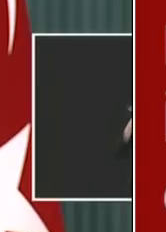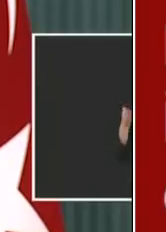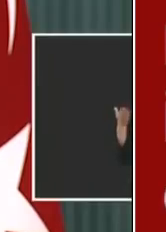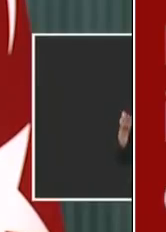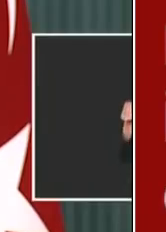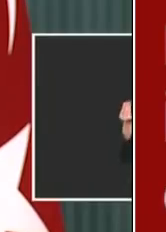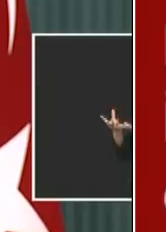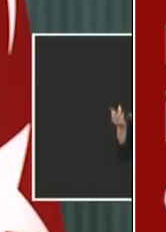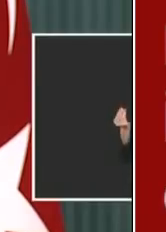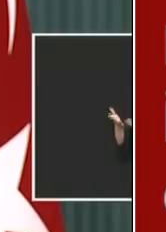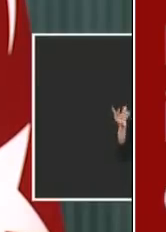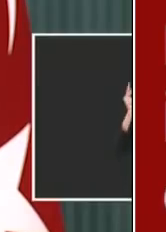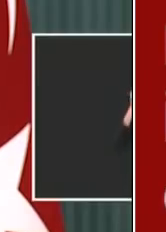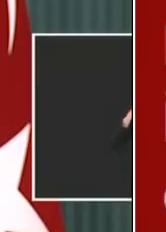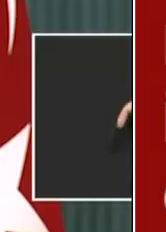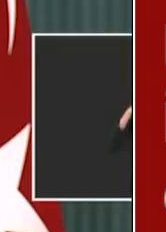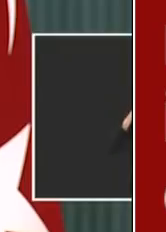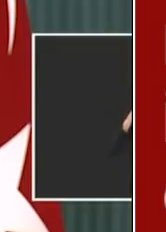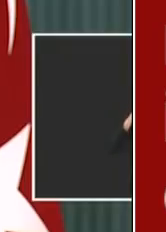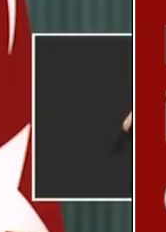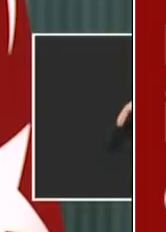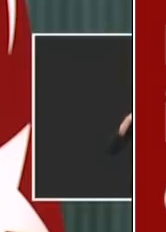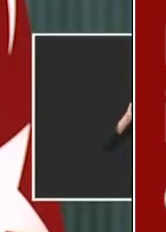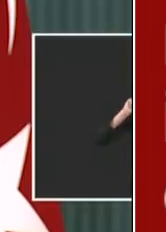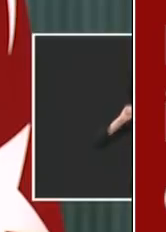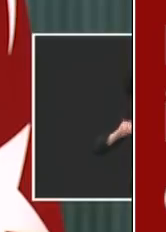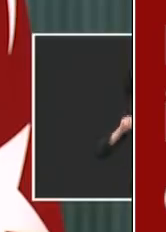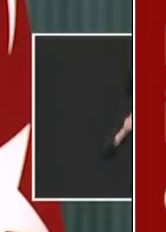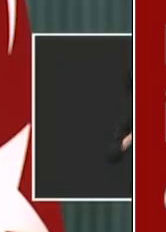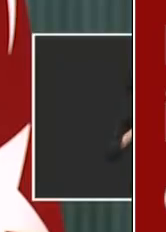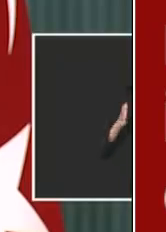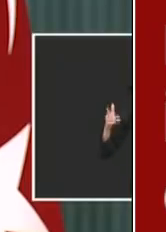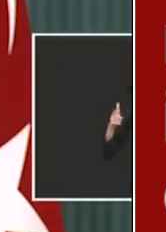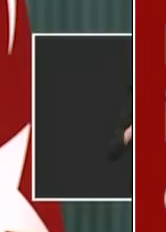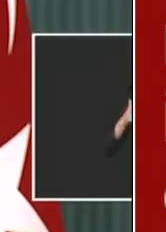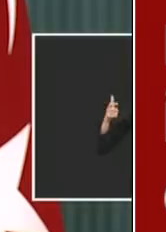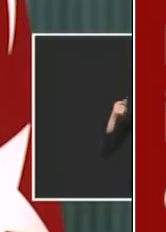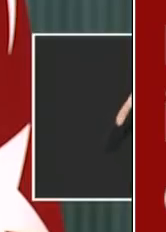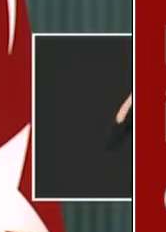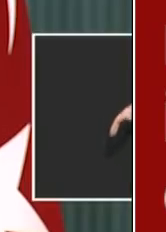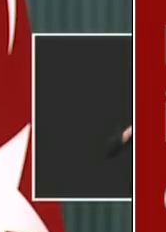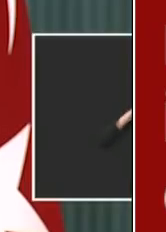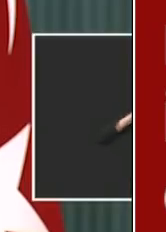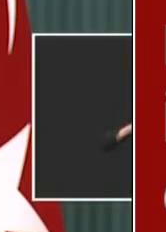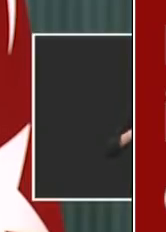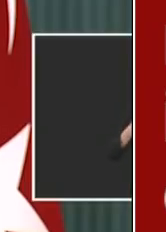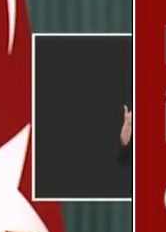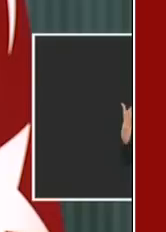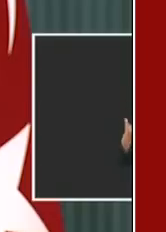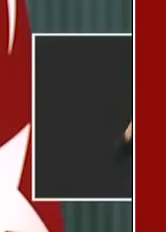mü üretim ihracat ve büyüme odaklı politikalarımızda